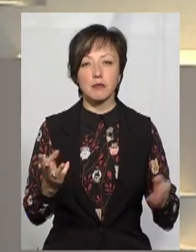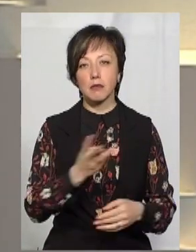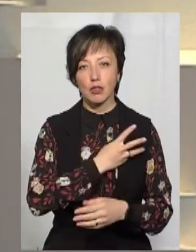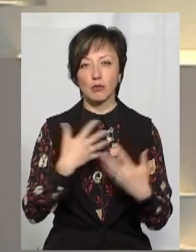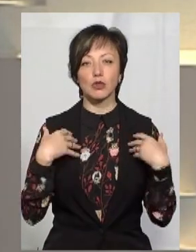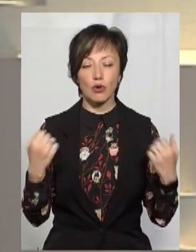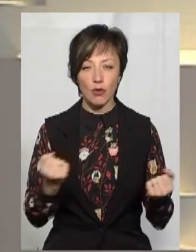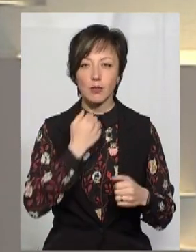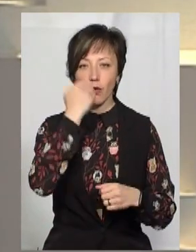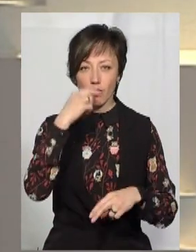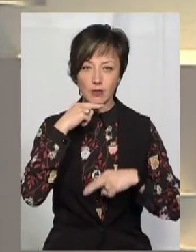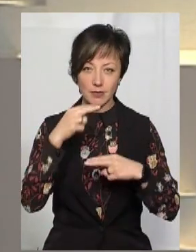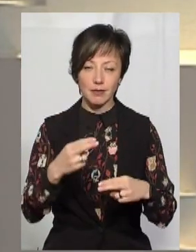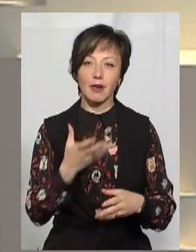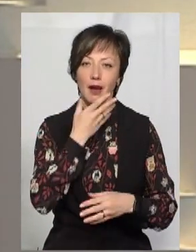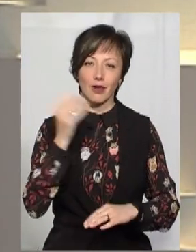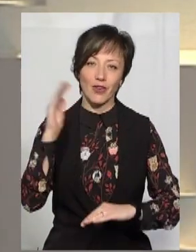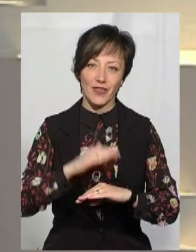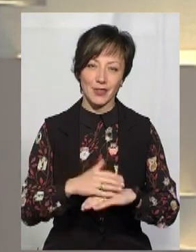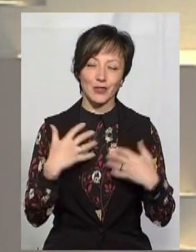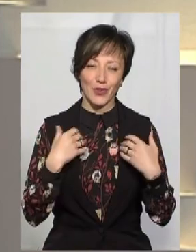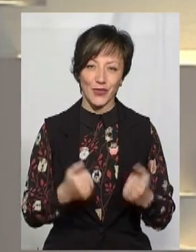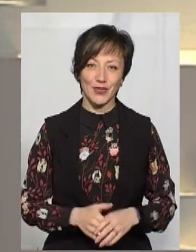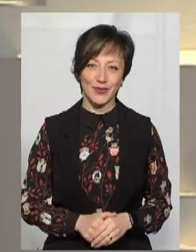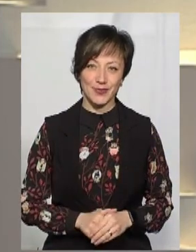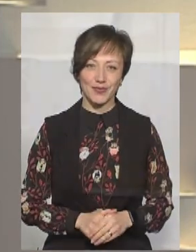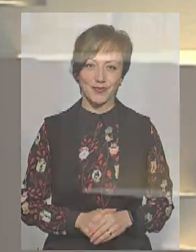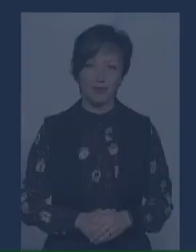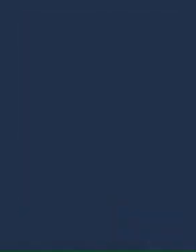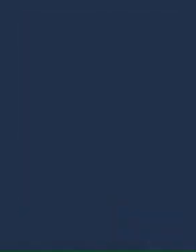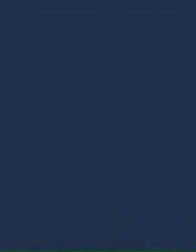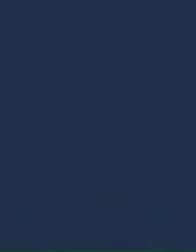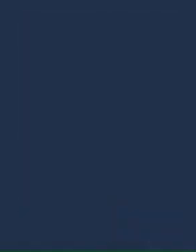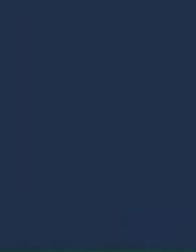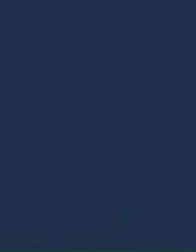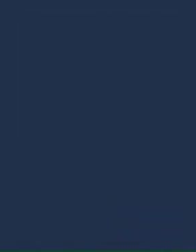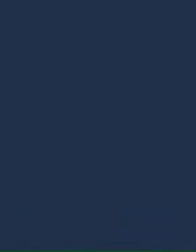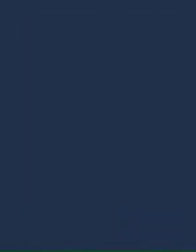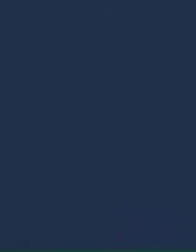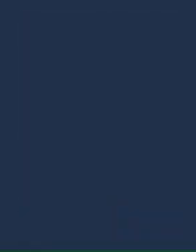бажаємо здоров'я, дякуємо за увагу, гарного вечора і здорового. We'll be right back.